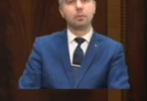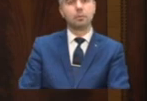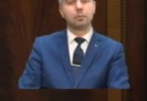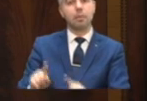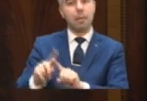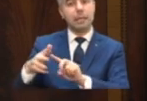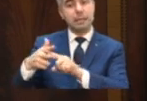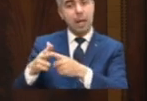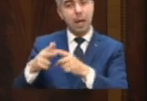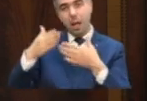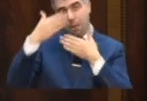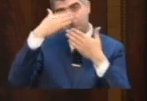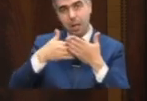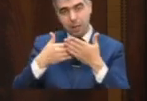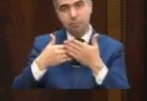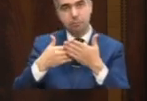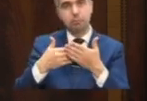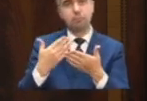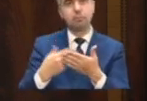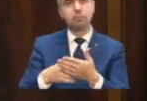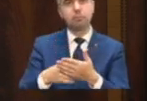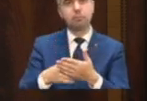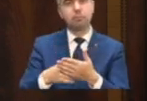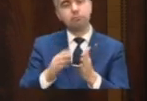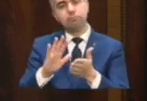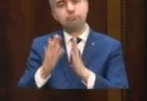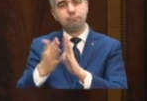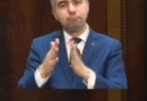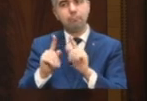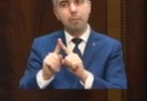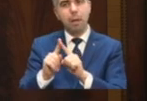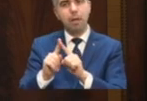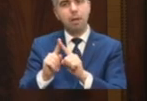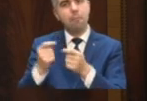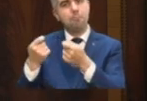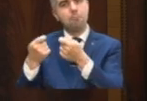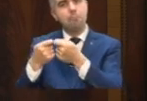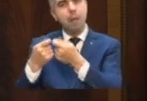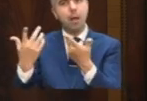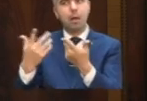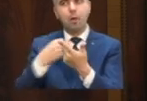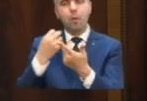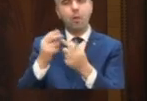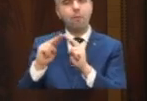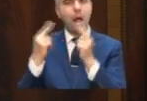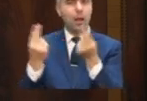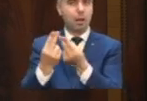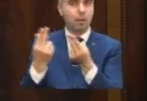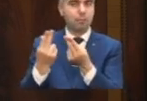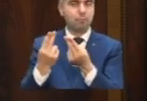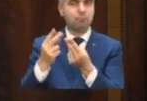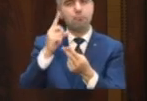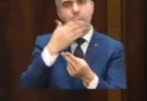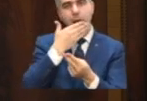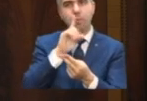الصناعة المغربية يعني عاشت هذه الفترة هذه وهذه الصعوبات، والحمد